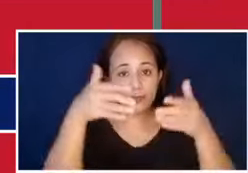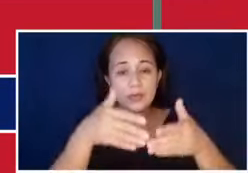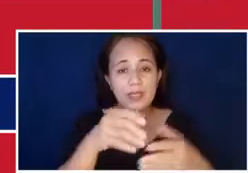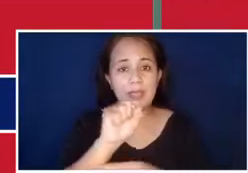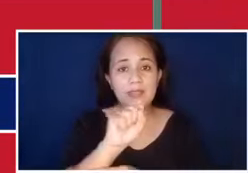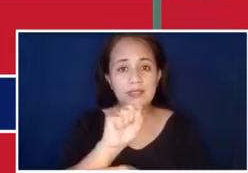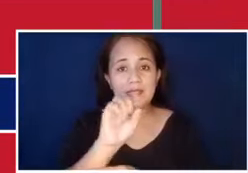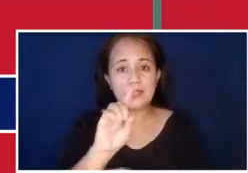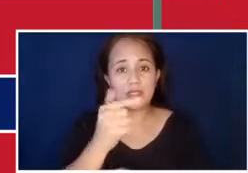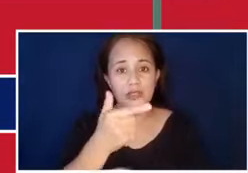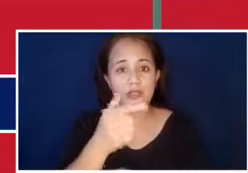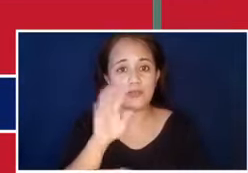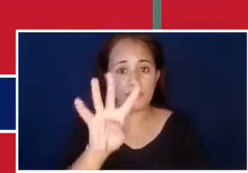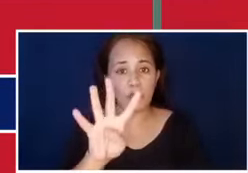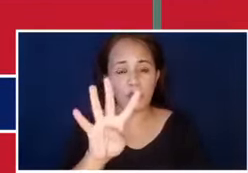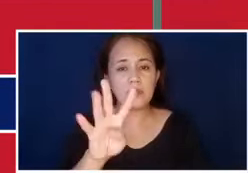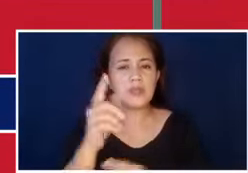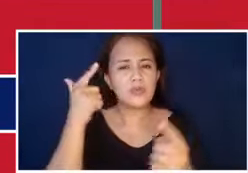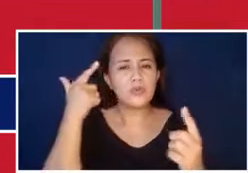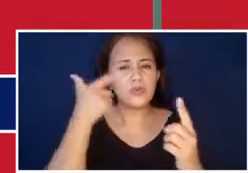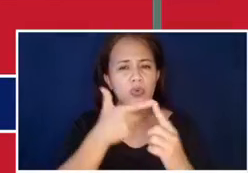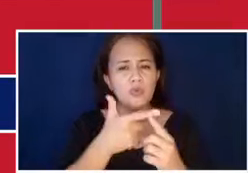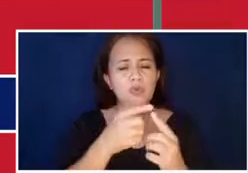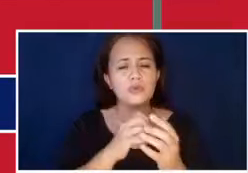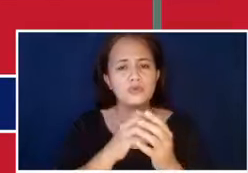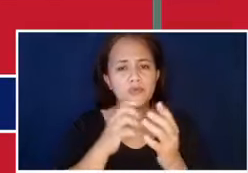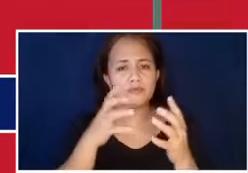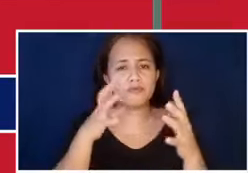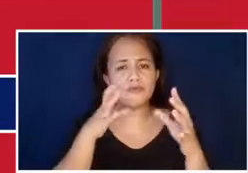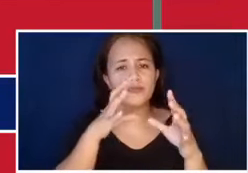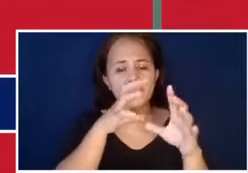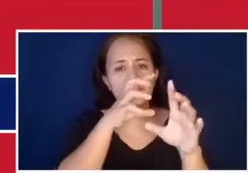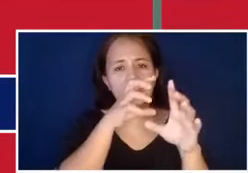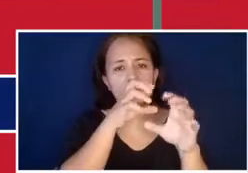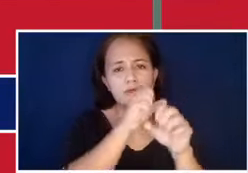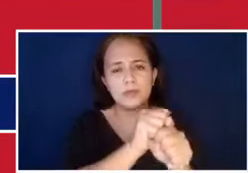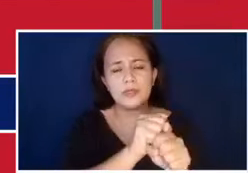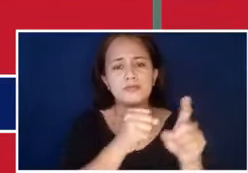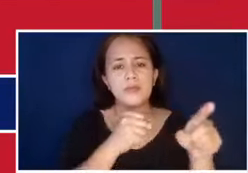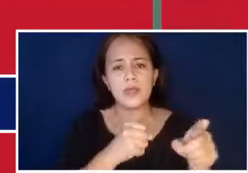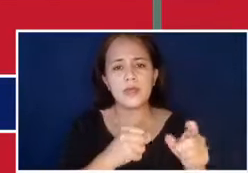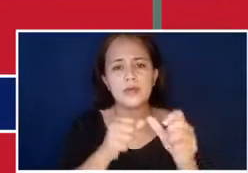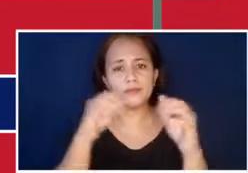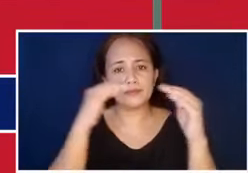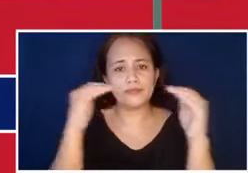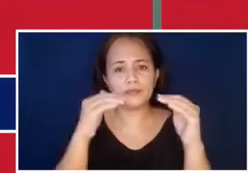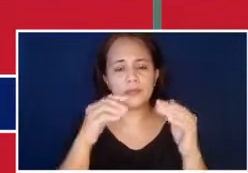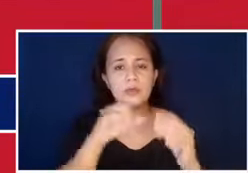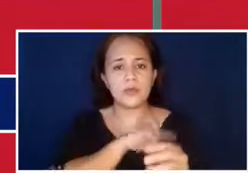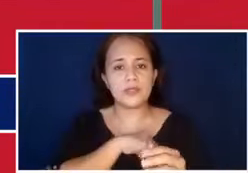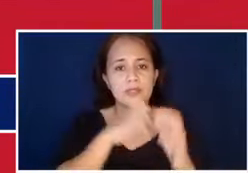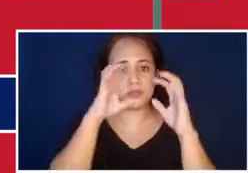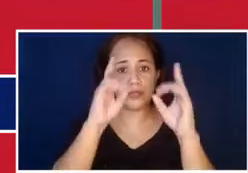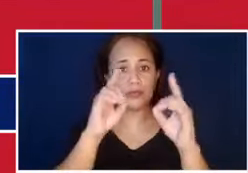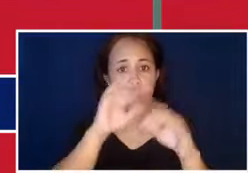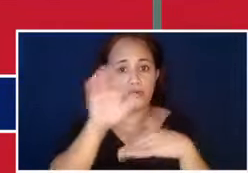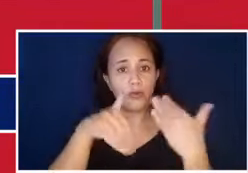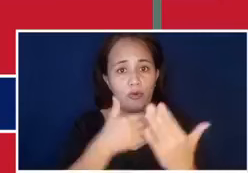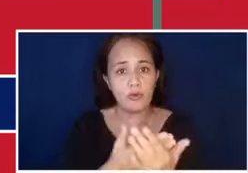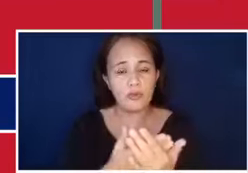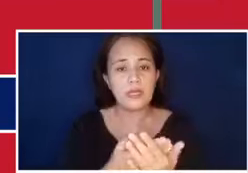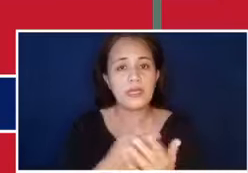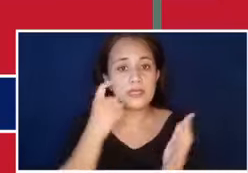4 na may layuning makamit ang pantay at kalidad na edukasyon para sa lahat at kumikilala